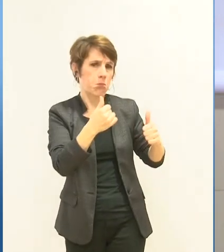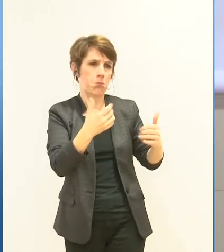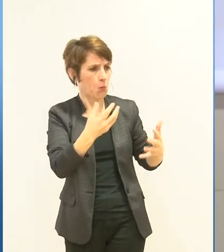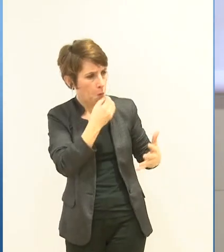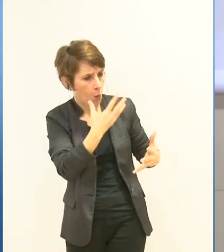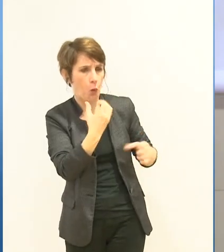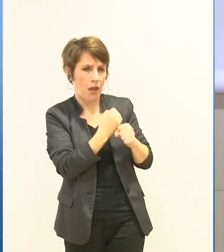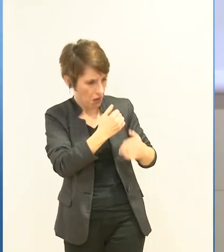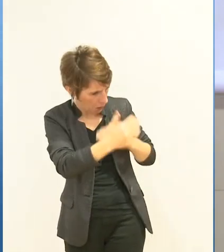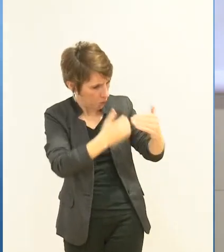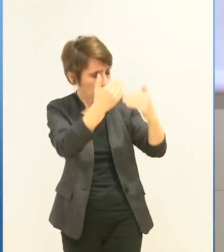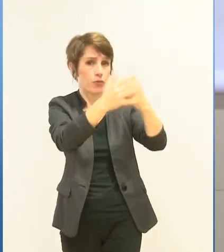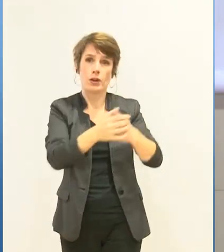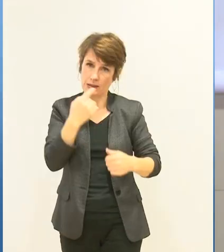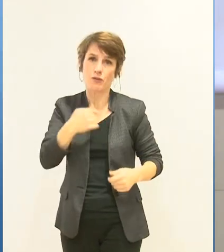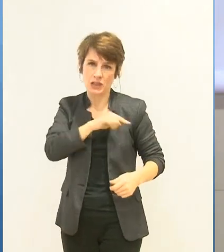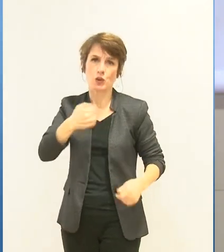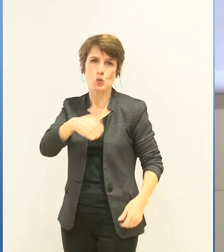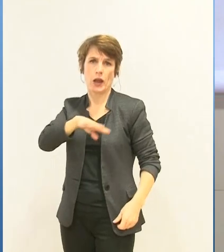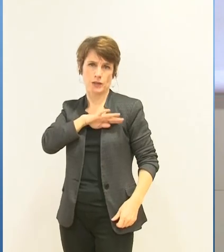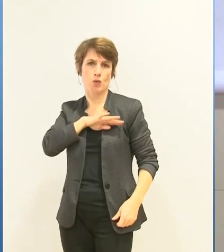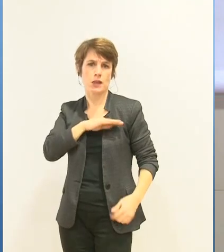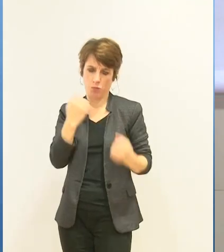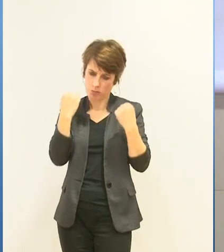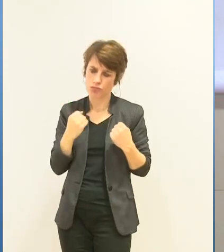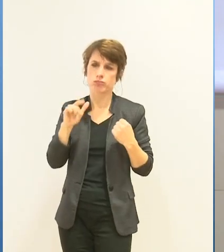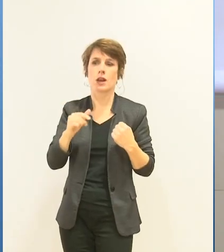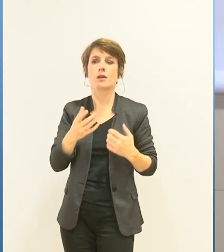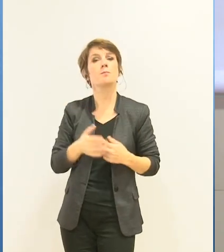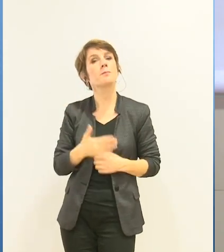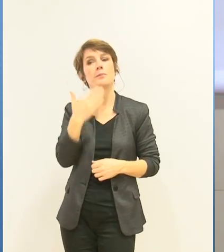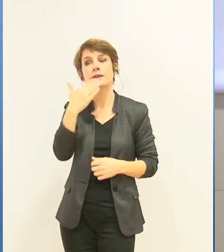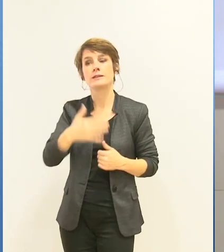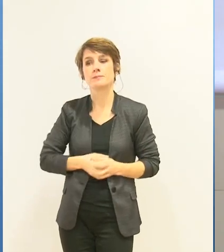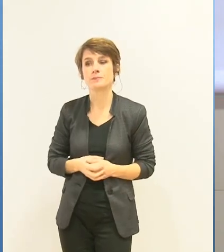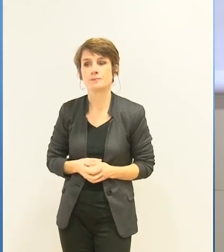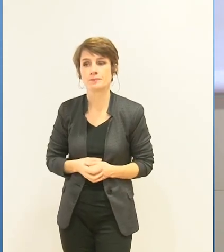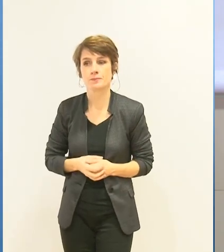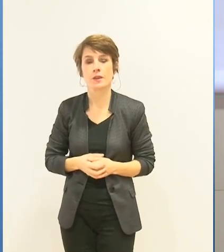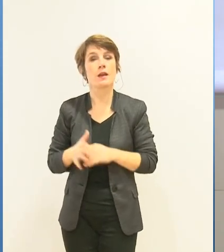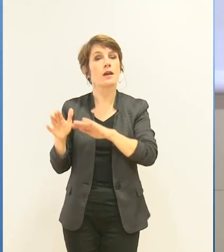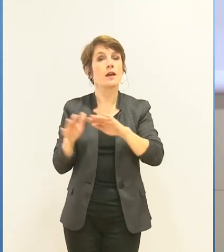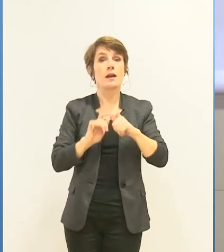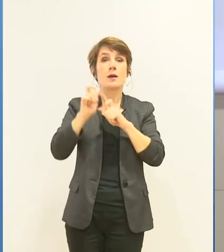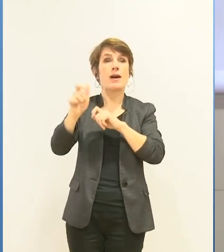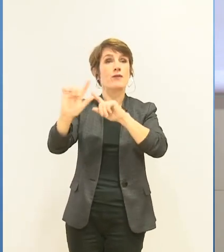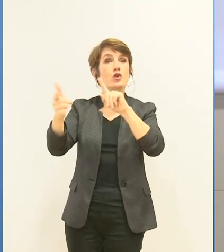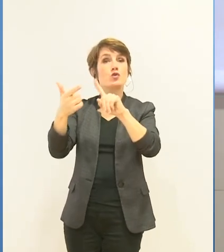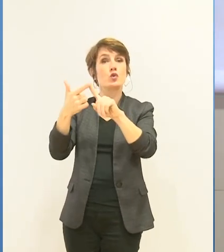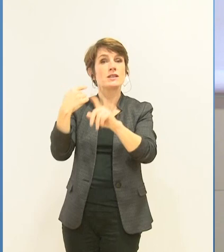aujourd'hui nous assumons nos responsabilités je vous remercie nous avons une deuxième question